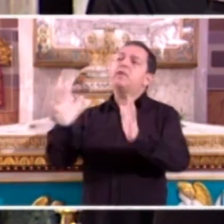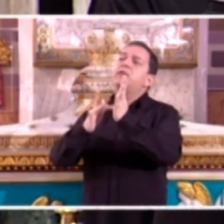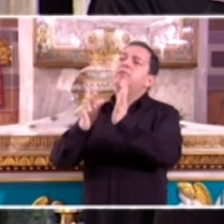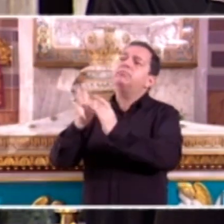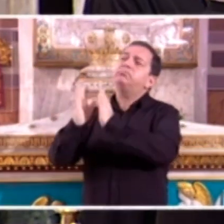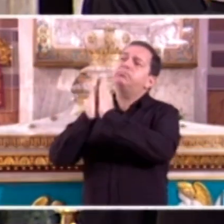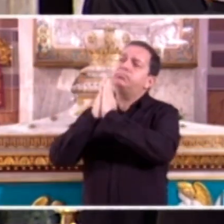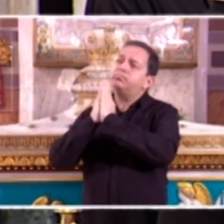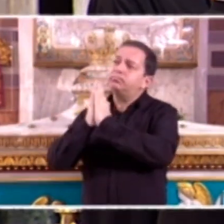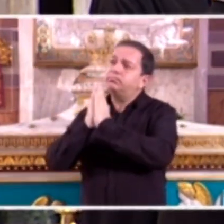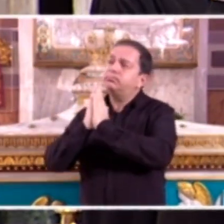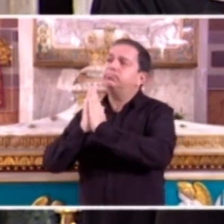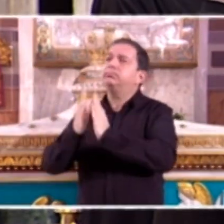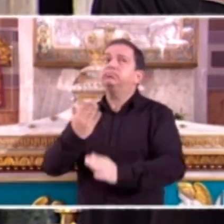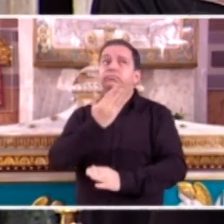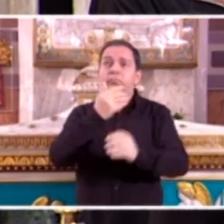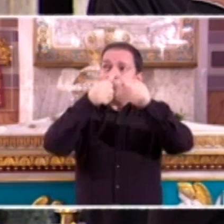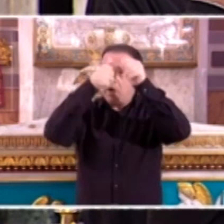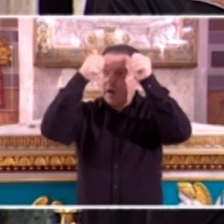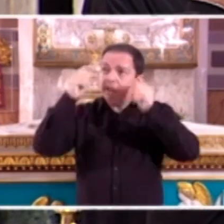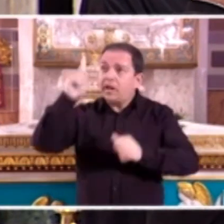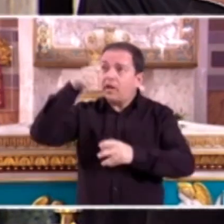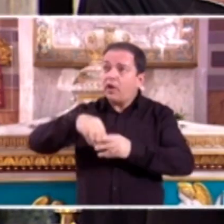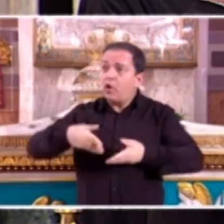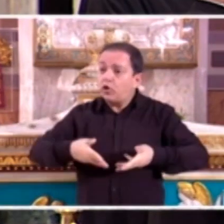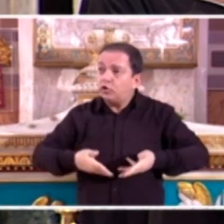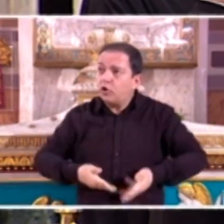Τες πρεσβείες της Θεοτόκου